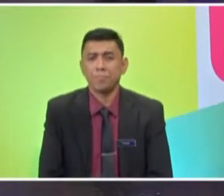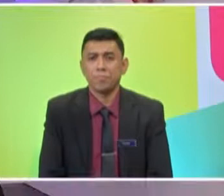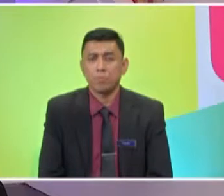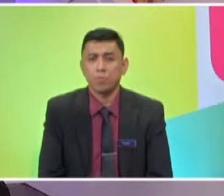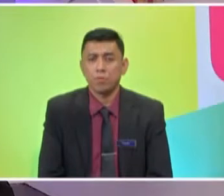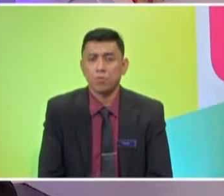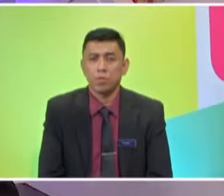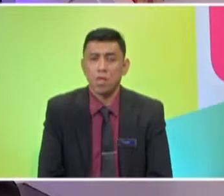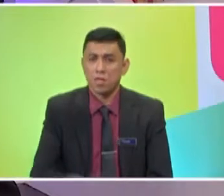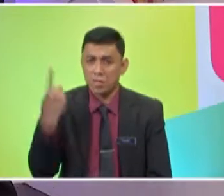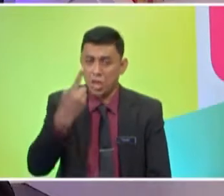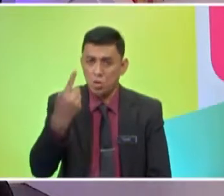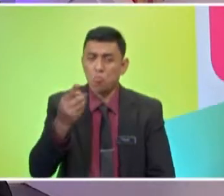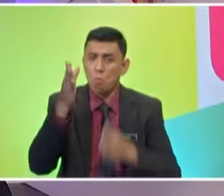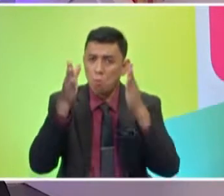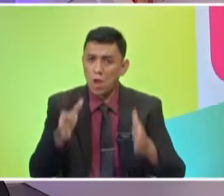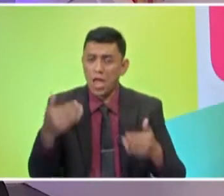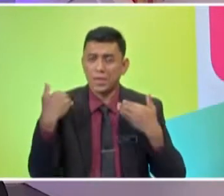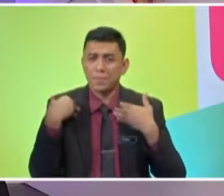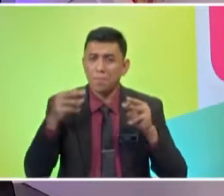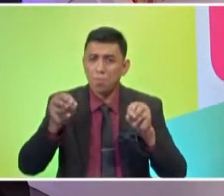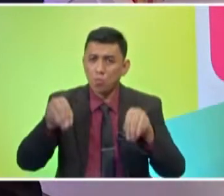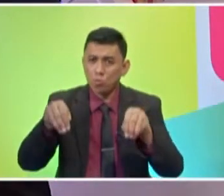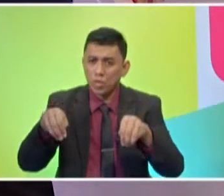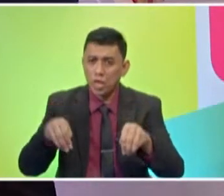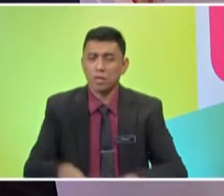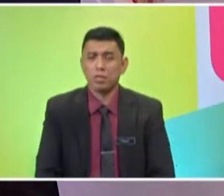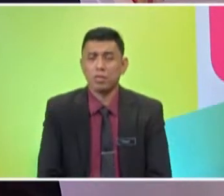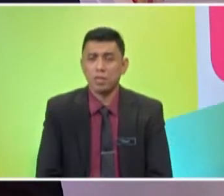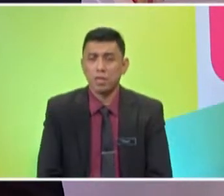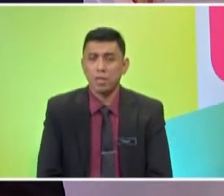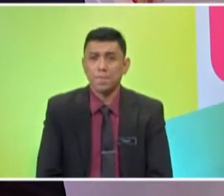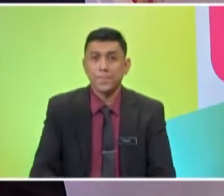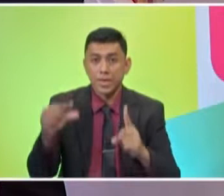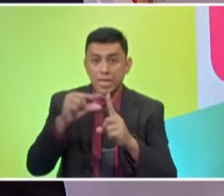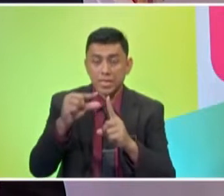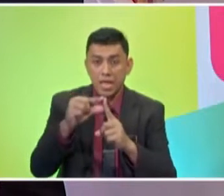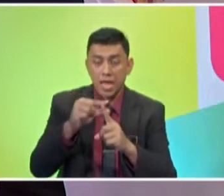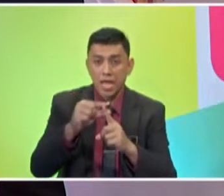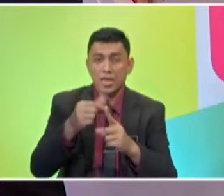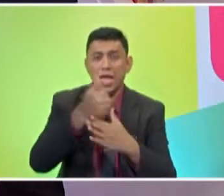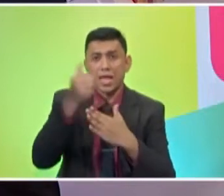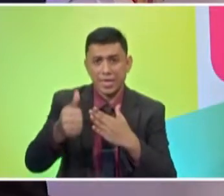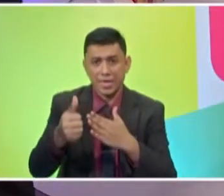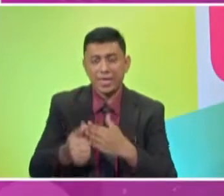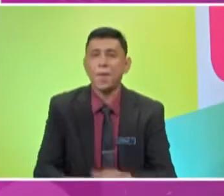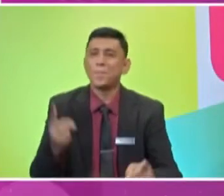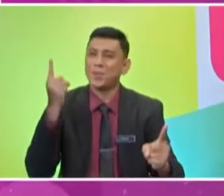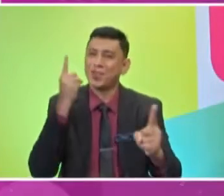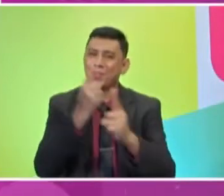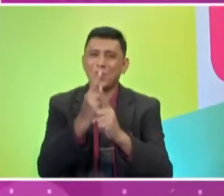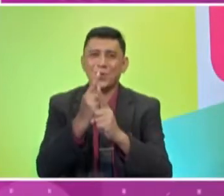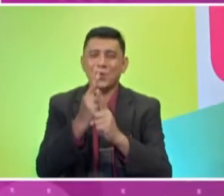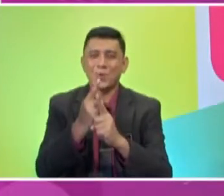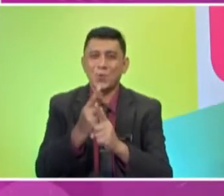Selalu orang ada motosikal kan? Okey. Perkataan akhir dia betul ke motosikal? Betul.